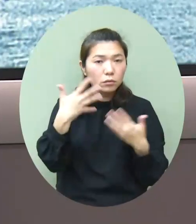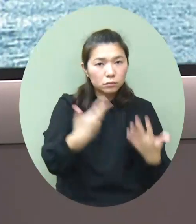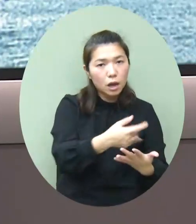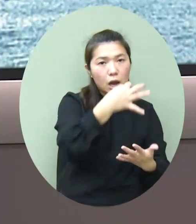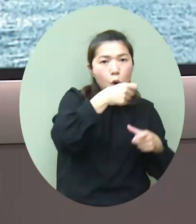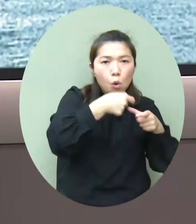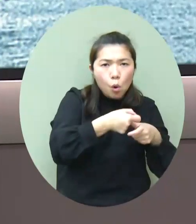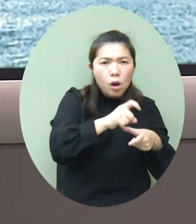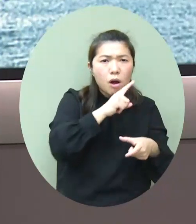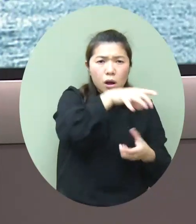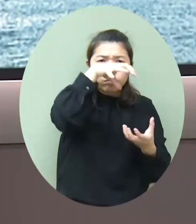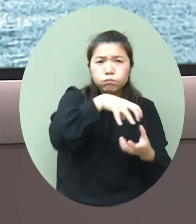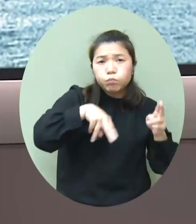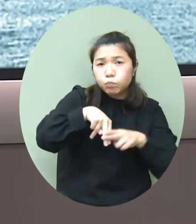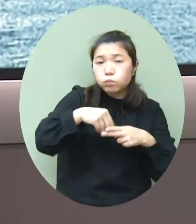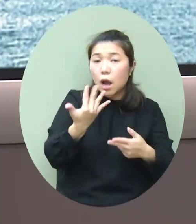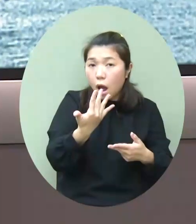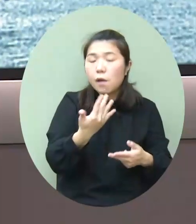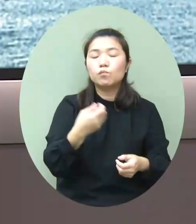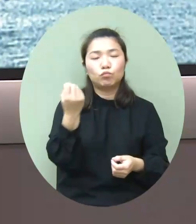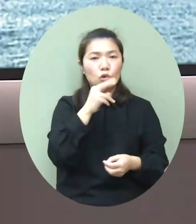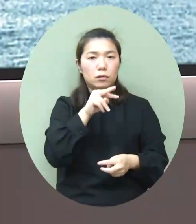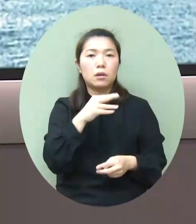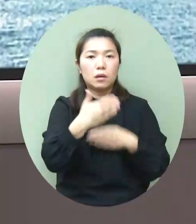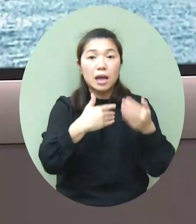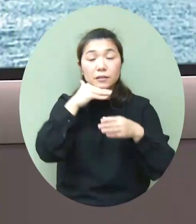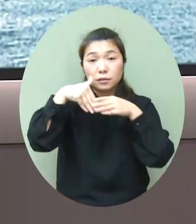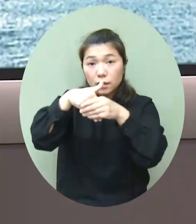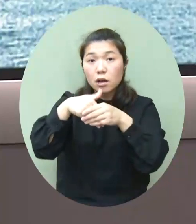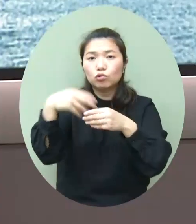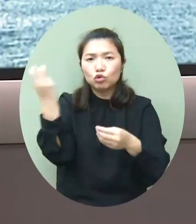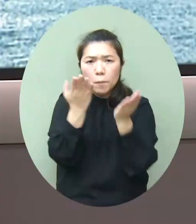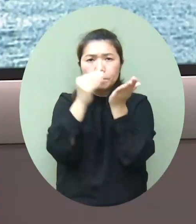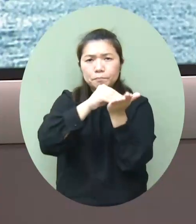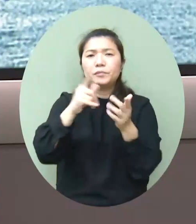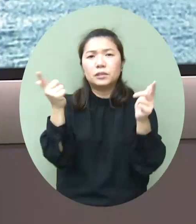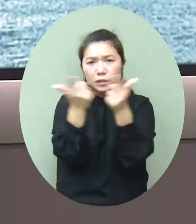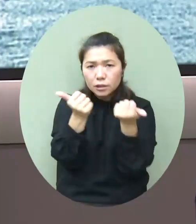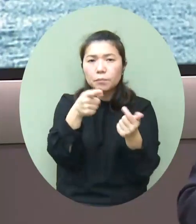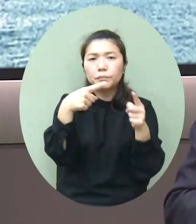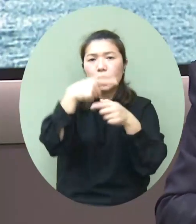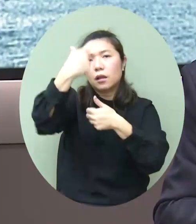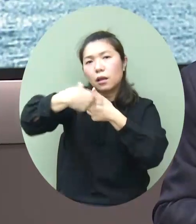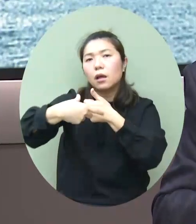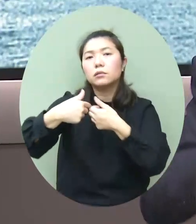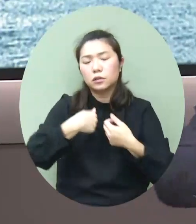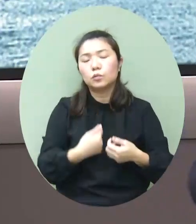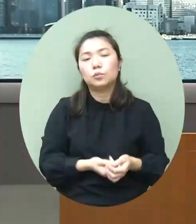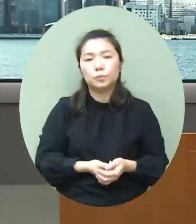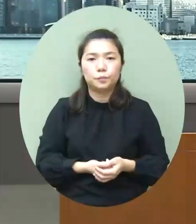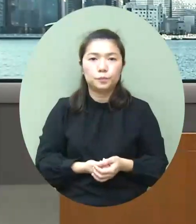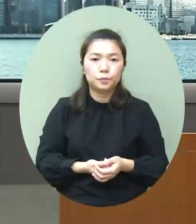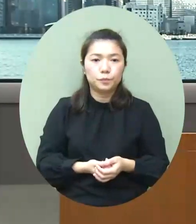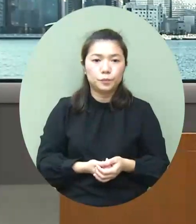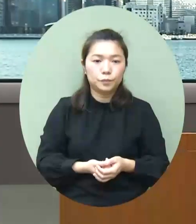括私家医院的需要，还有我们的库存量，我们这个药物采购